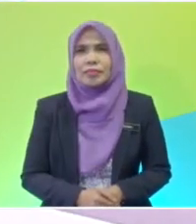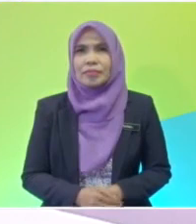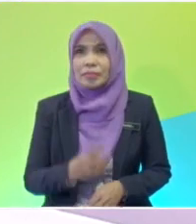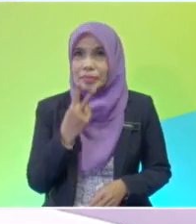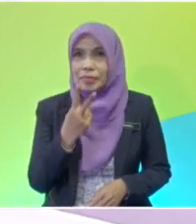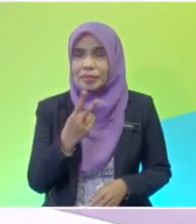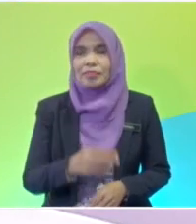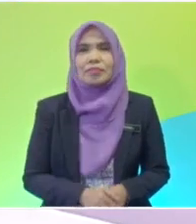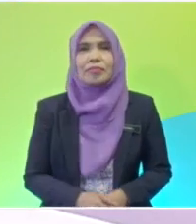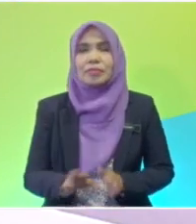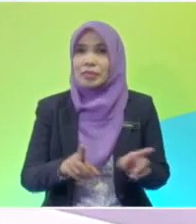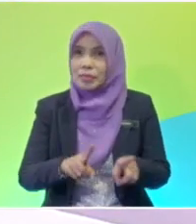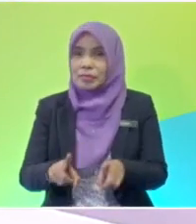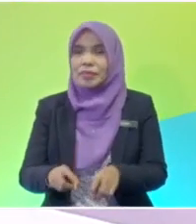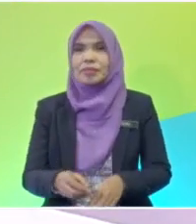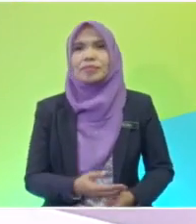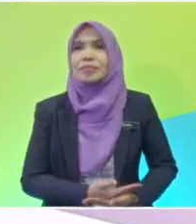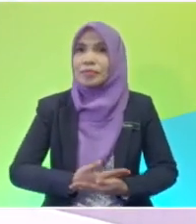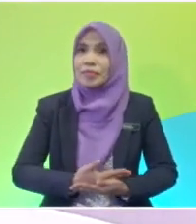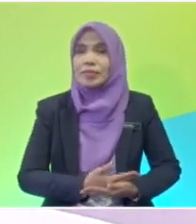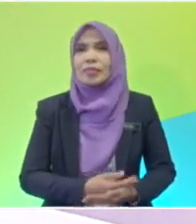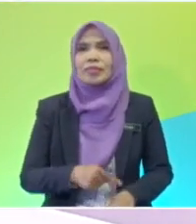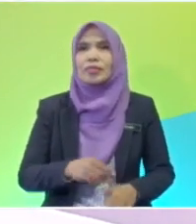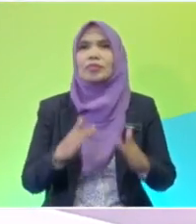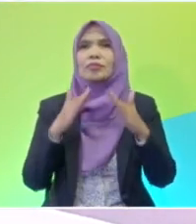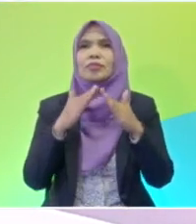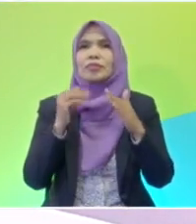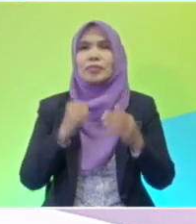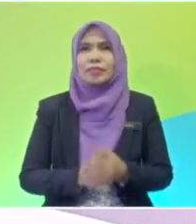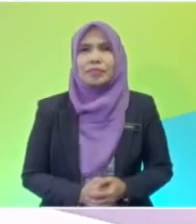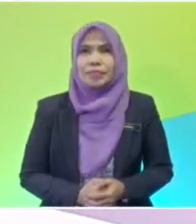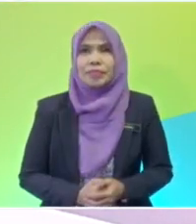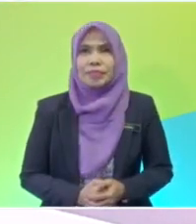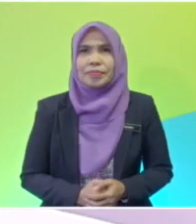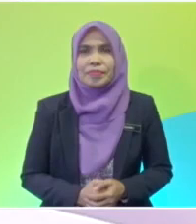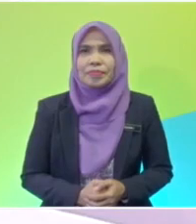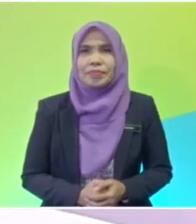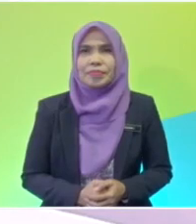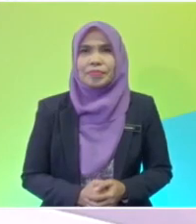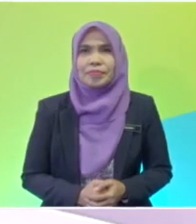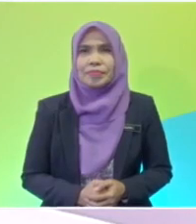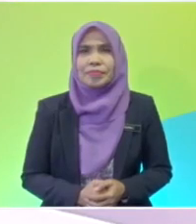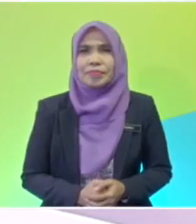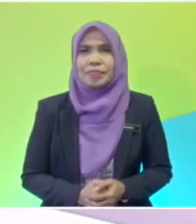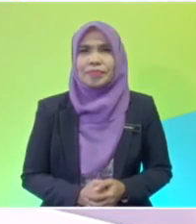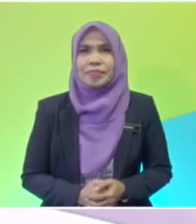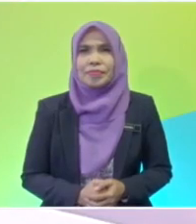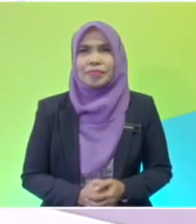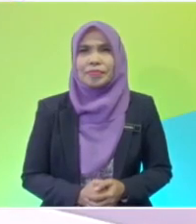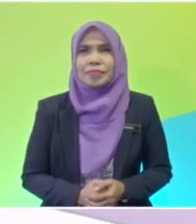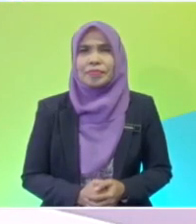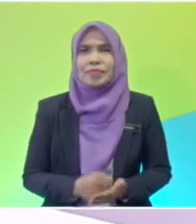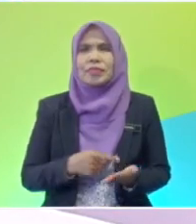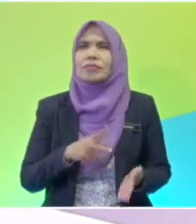di rumah murid-murid khususnya yang bersama dengan saya juga Cikgu suhaili kita akan kembali lagi dalam inventory reality kritik diri